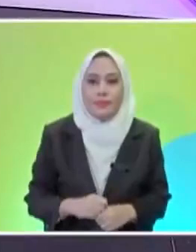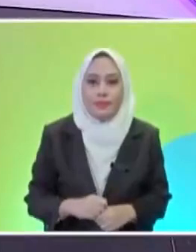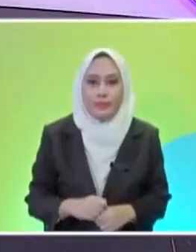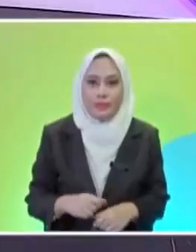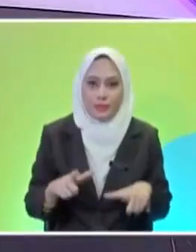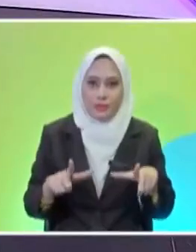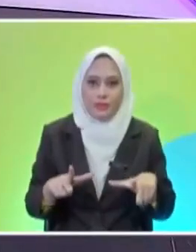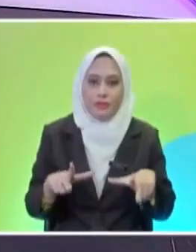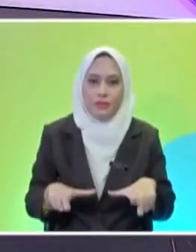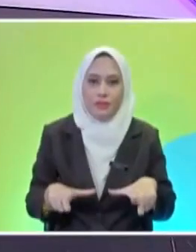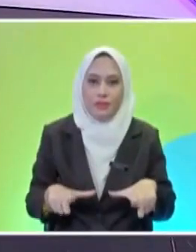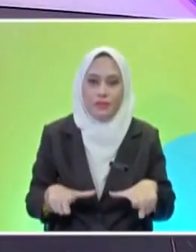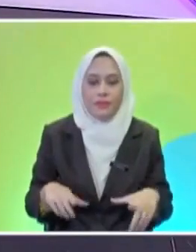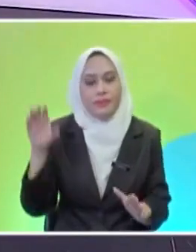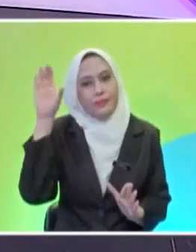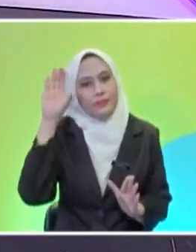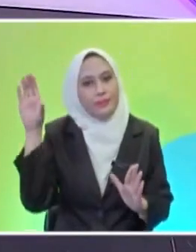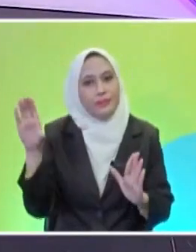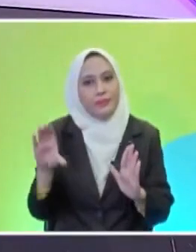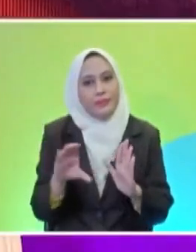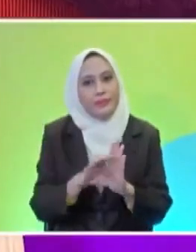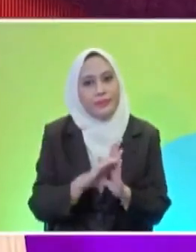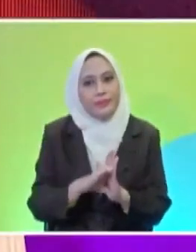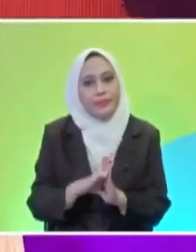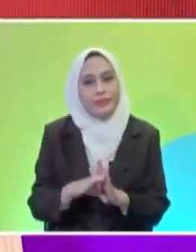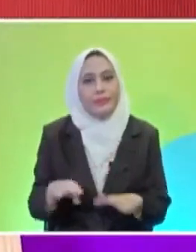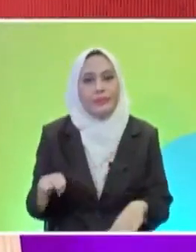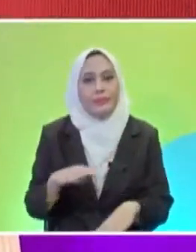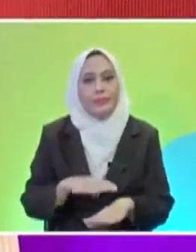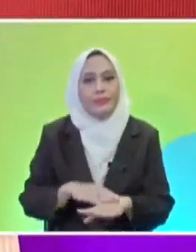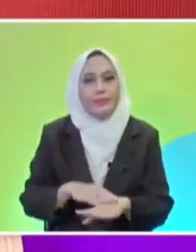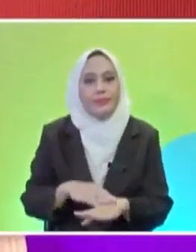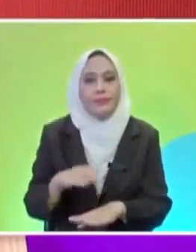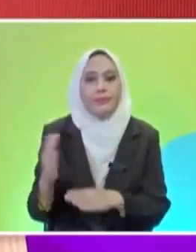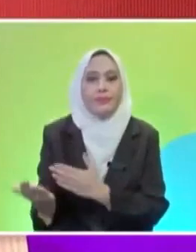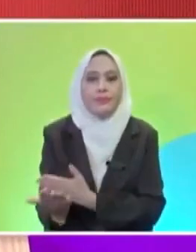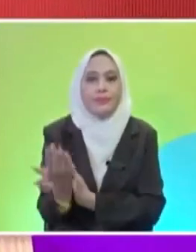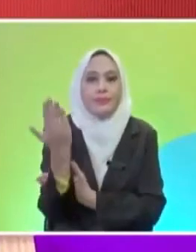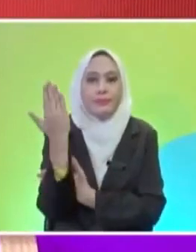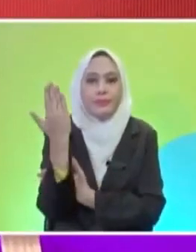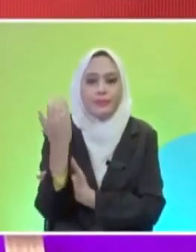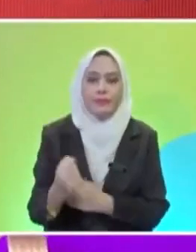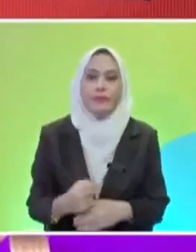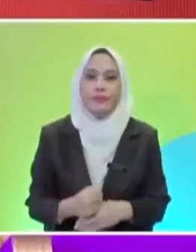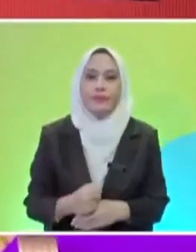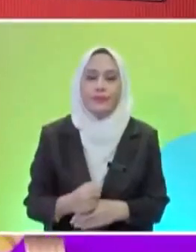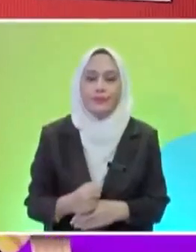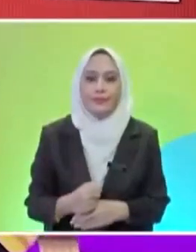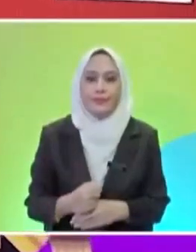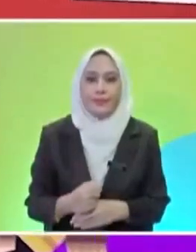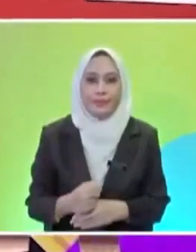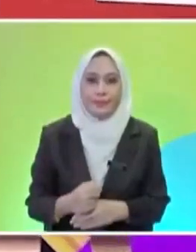pagi pada bahagian waktu pagi. Waktu pagi. Murid-murid pagi-pagi kena bangun tau. Lepas bangun